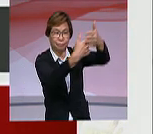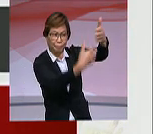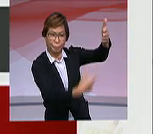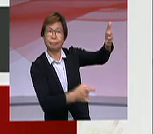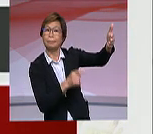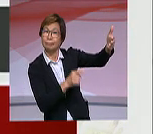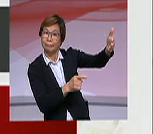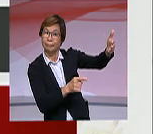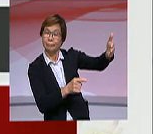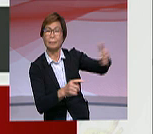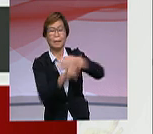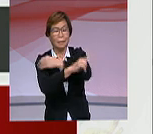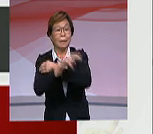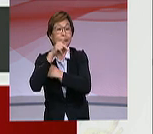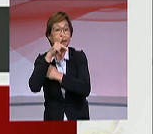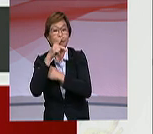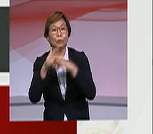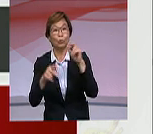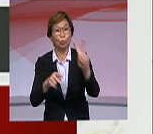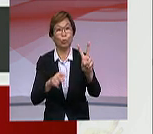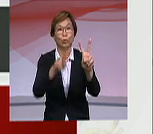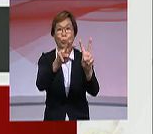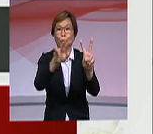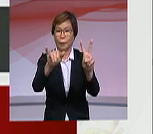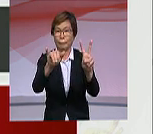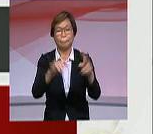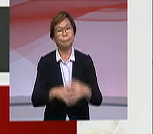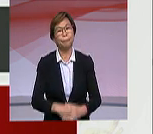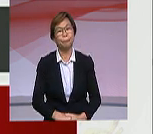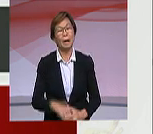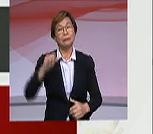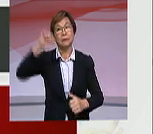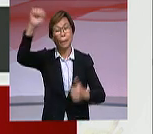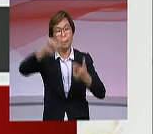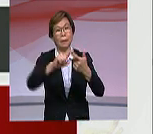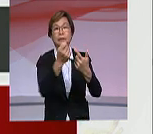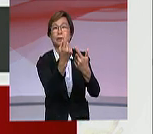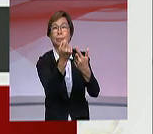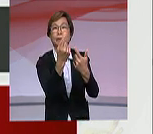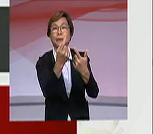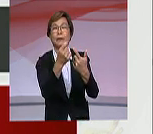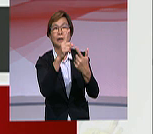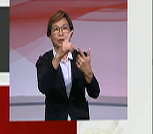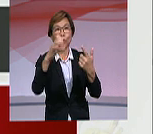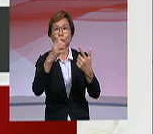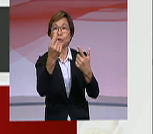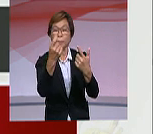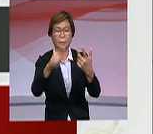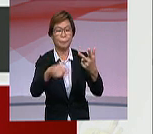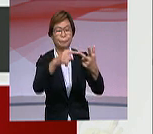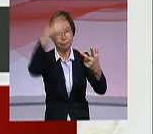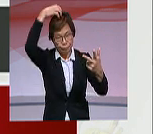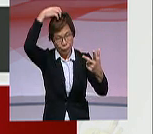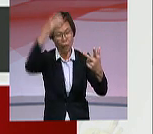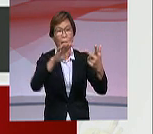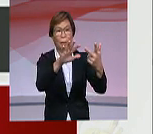berikut, iaitu di negeri Kedah 226 kes, di Sabah 111 kes, di